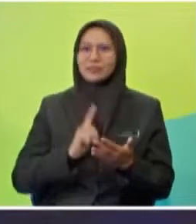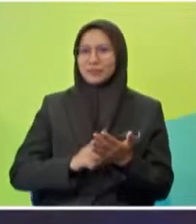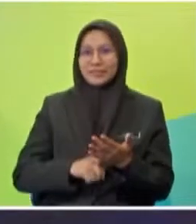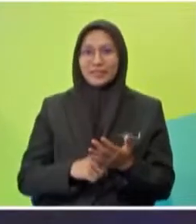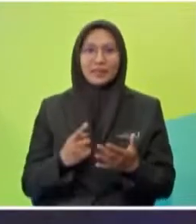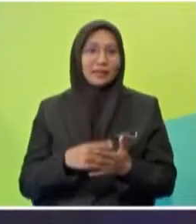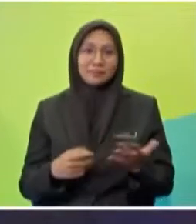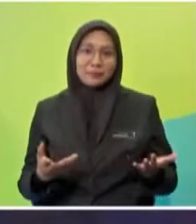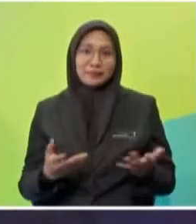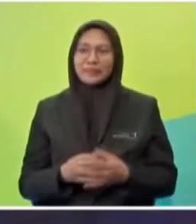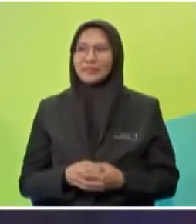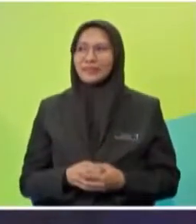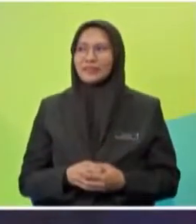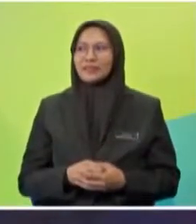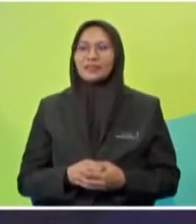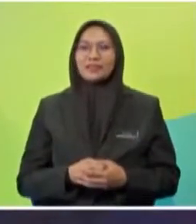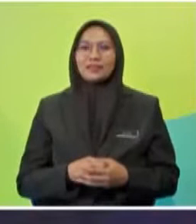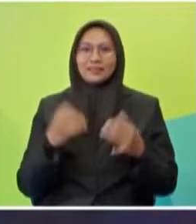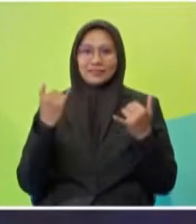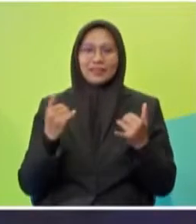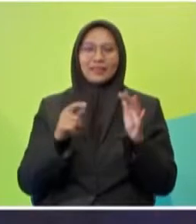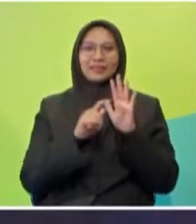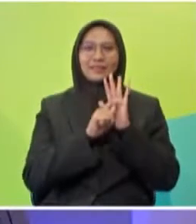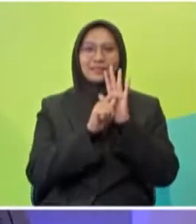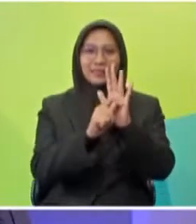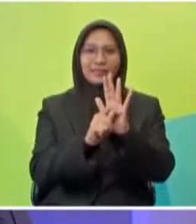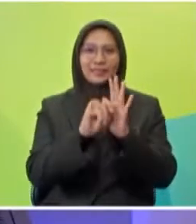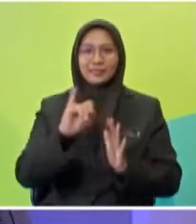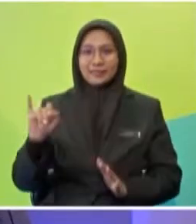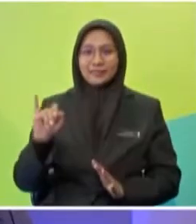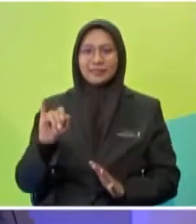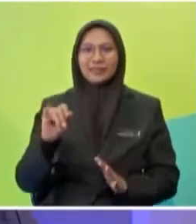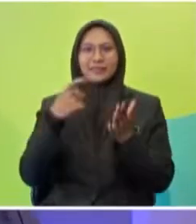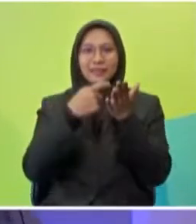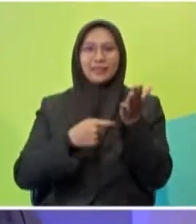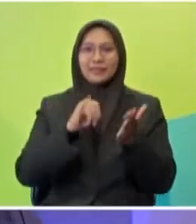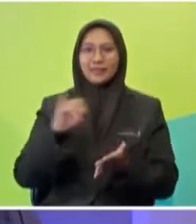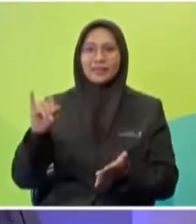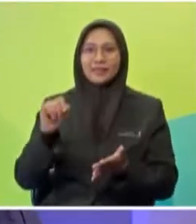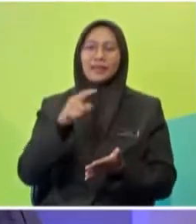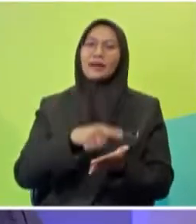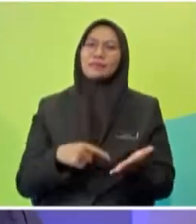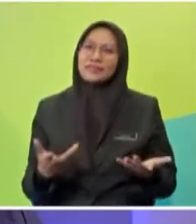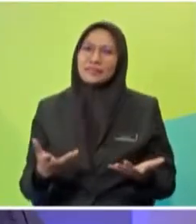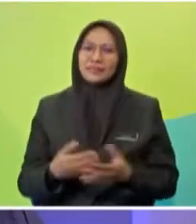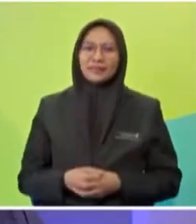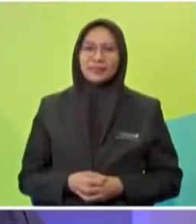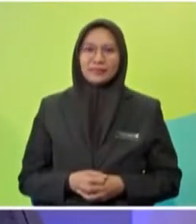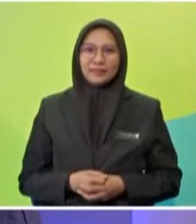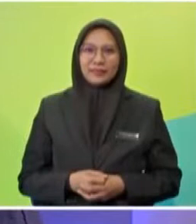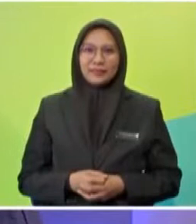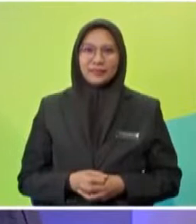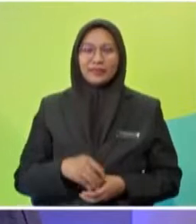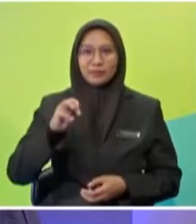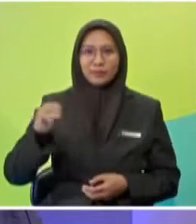menyikapai teladani hargai Apa itu teladani dan apakah pulau yang pegang ingin kita hargai MUI ajak guna